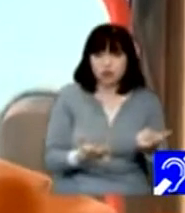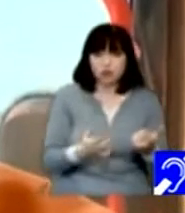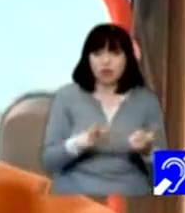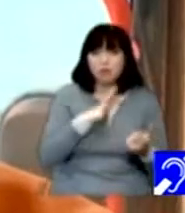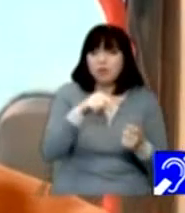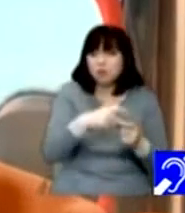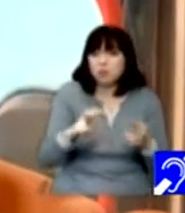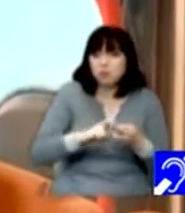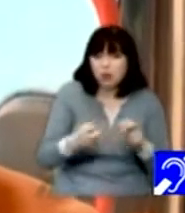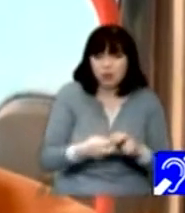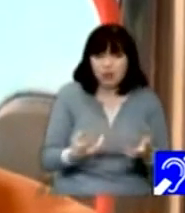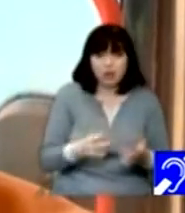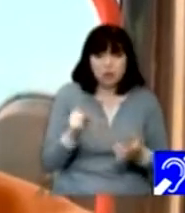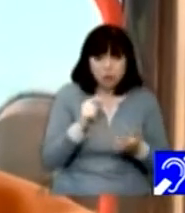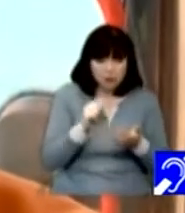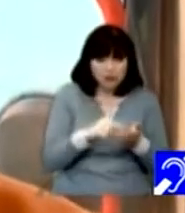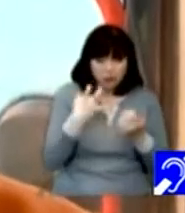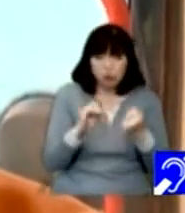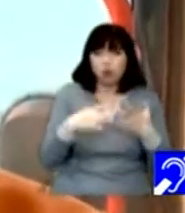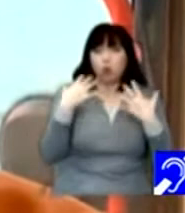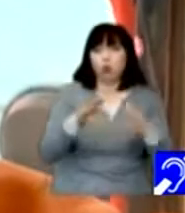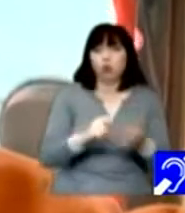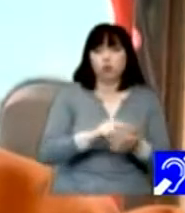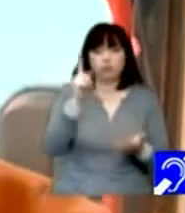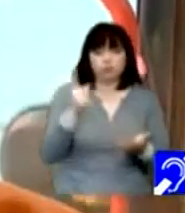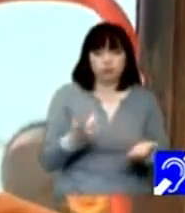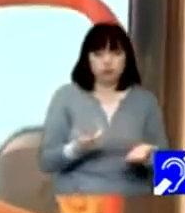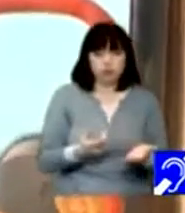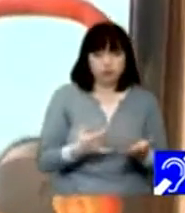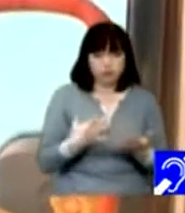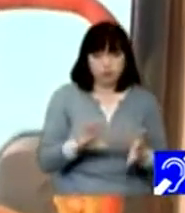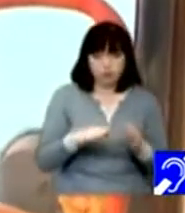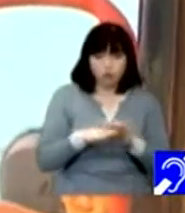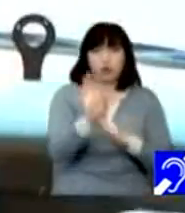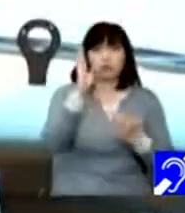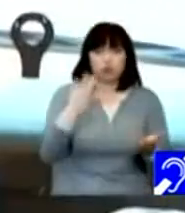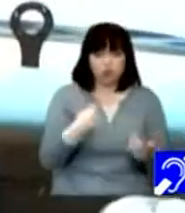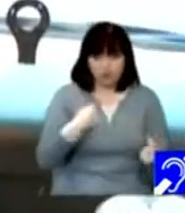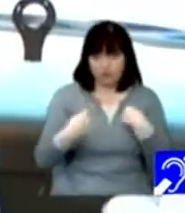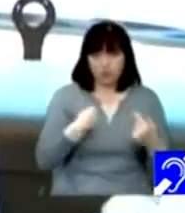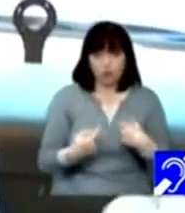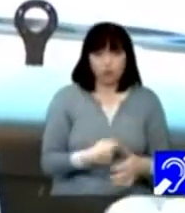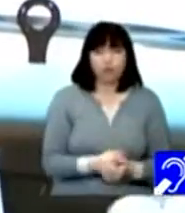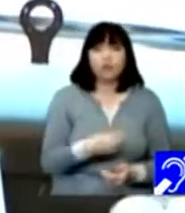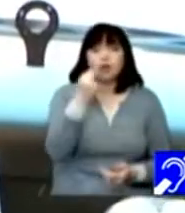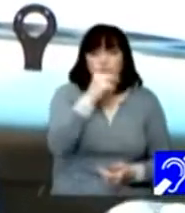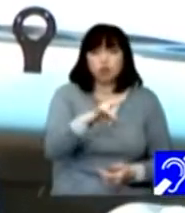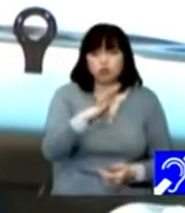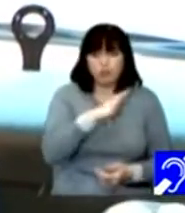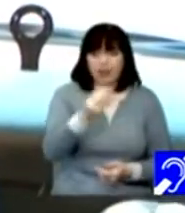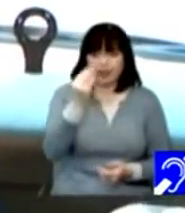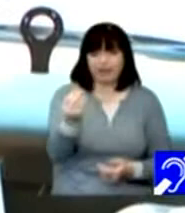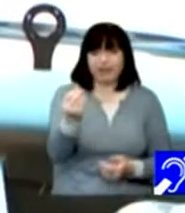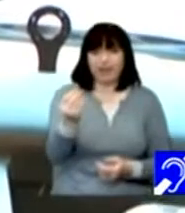apare, dacă nu, o lecție când se atinge knopul care nu trebuie și iese alcurcerce. Mai bine a fost cum a